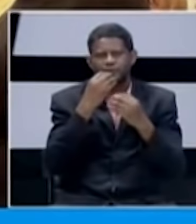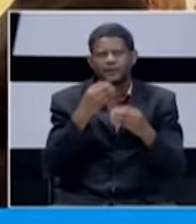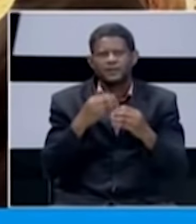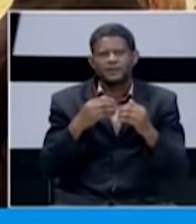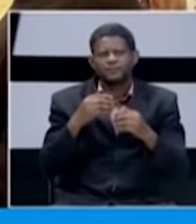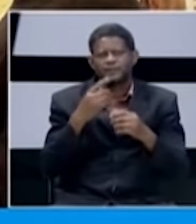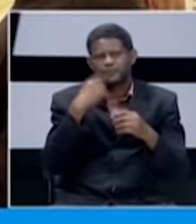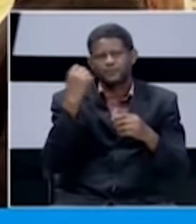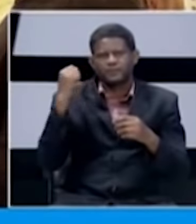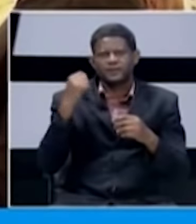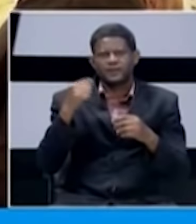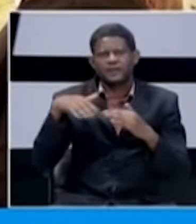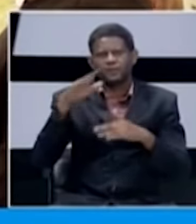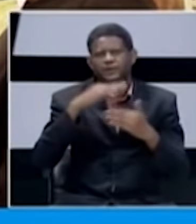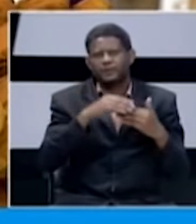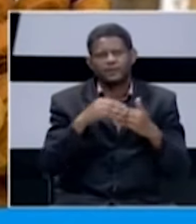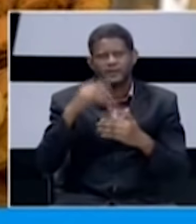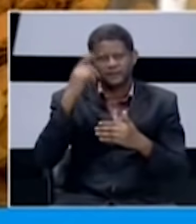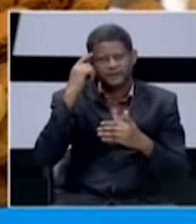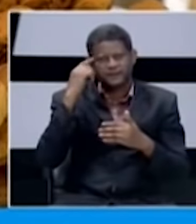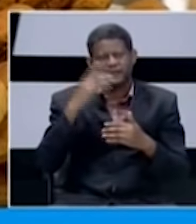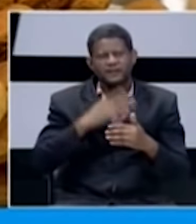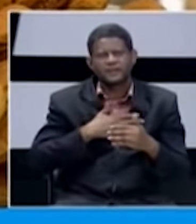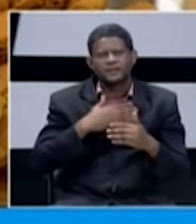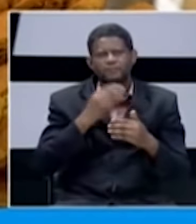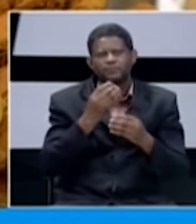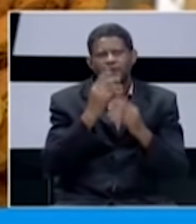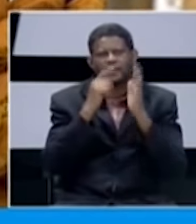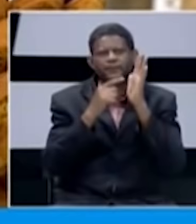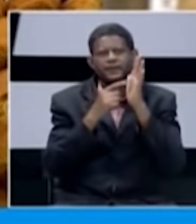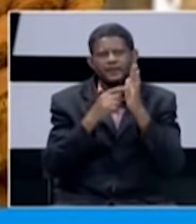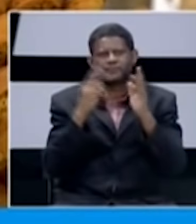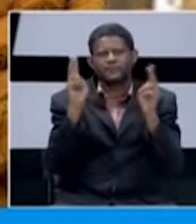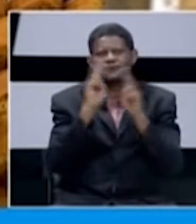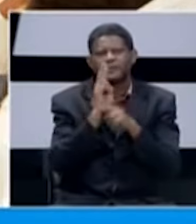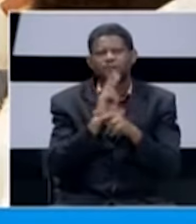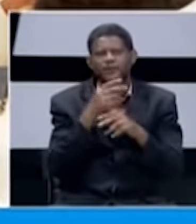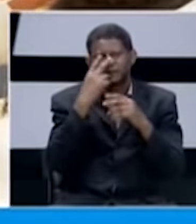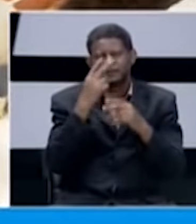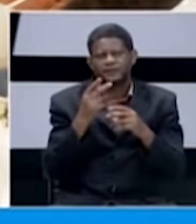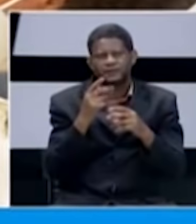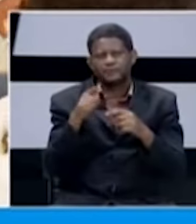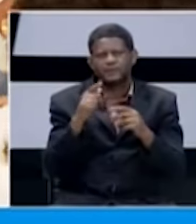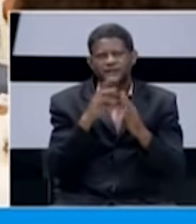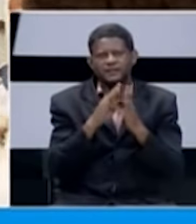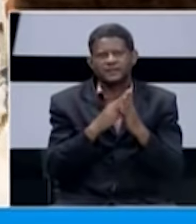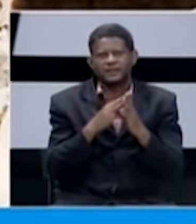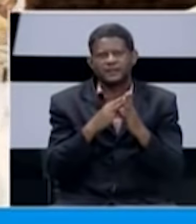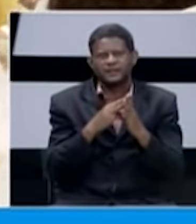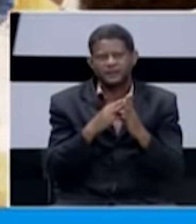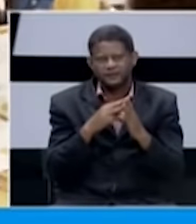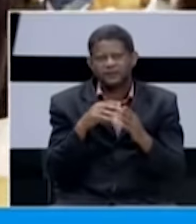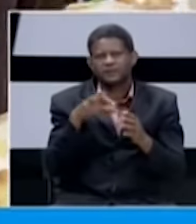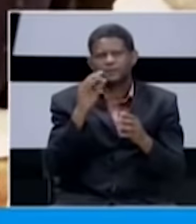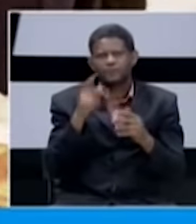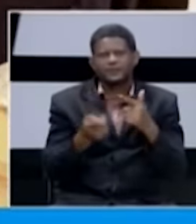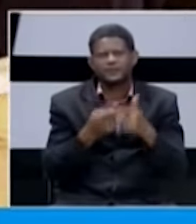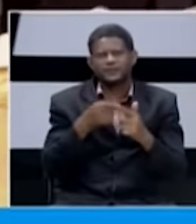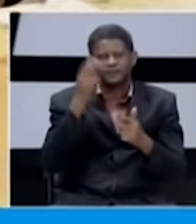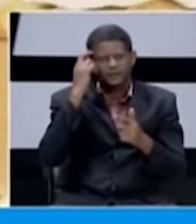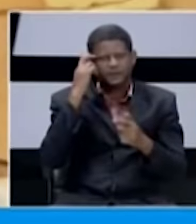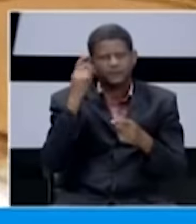مرحاکلنا عبست ترخبلو مرئیت مدلاو مجب اخل مشالا اکایدو عبت سن سرعت مرئیت ترخبو مکتر رسم حدار تقرای دکتر